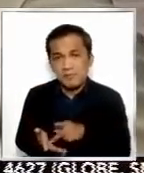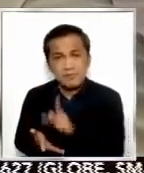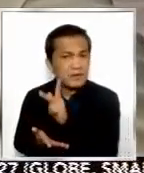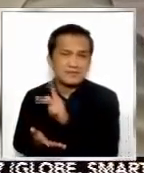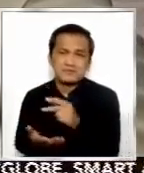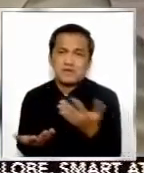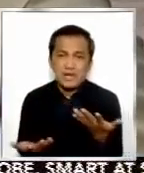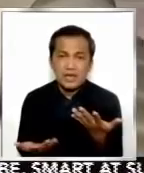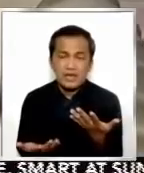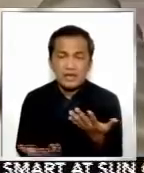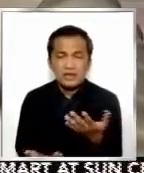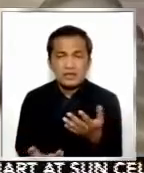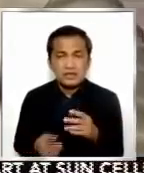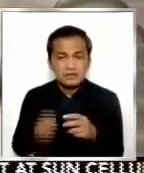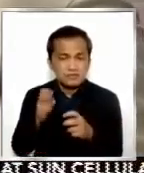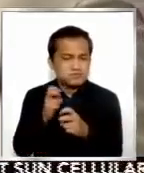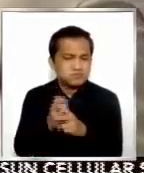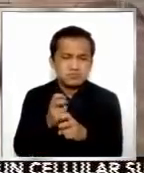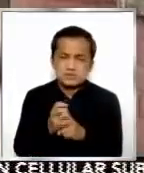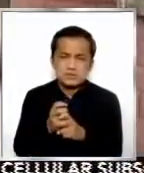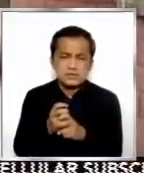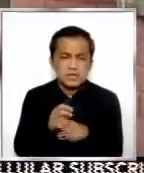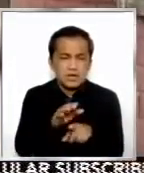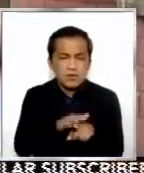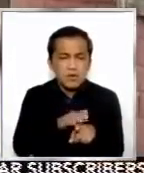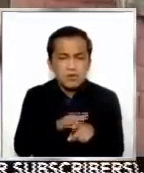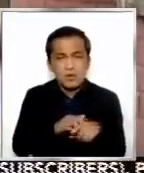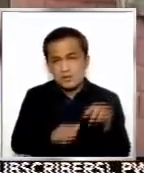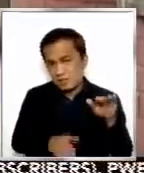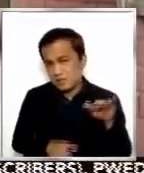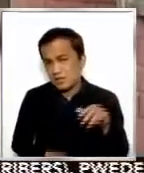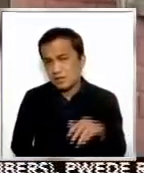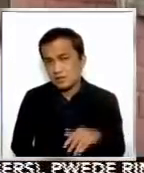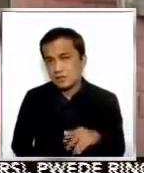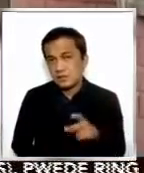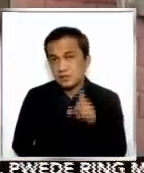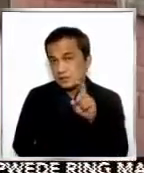Yun ang problema, kawawa yung bata. Dapat